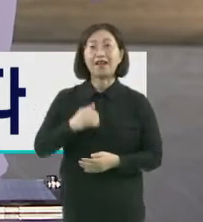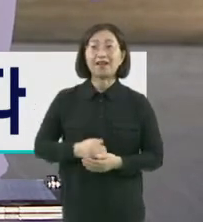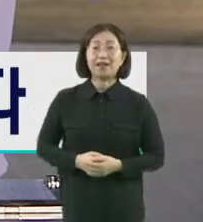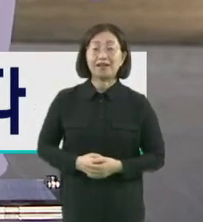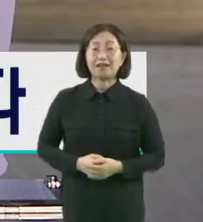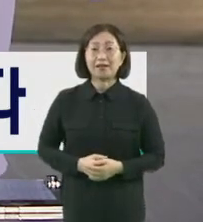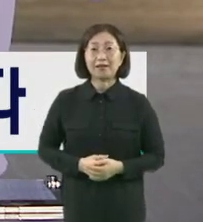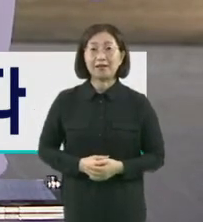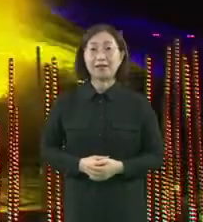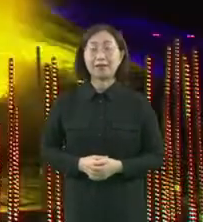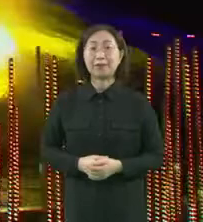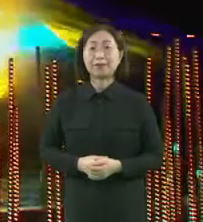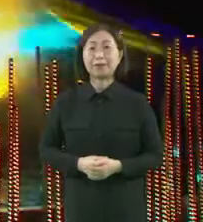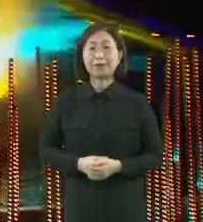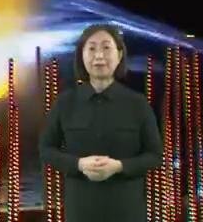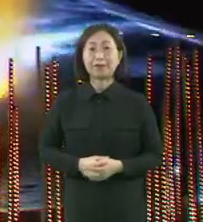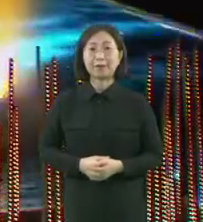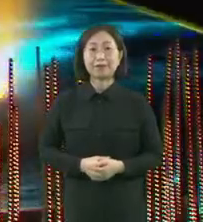기자입니다.